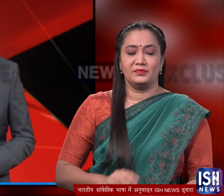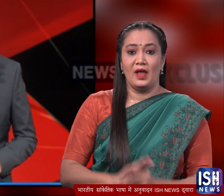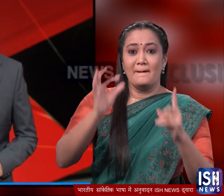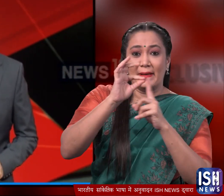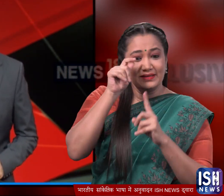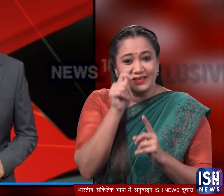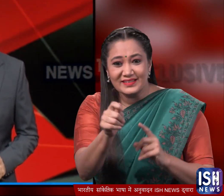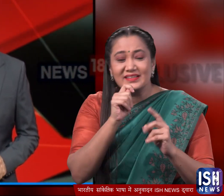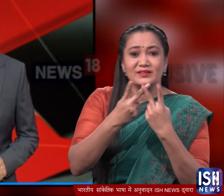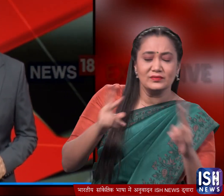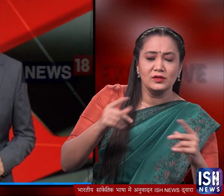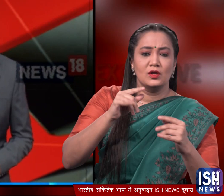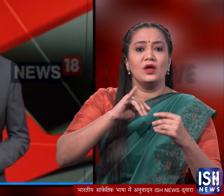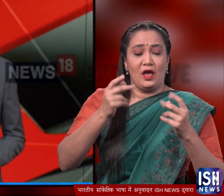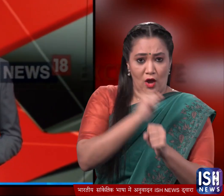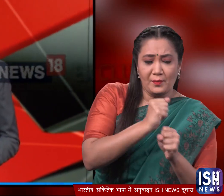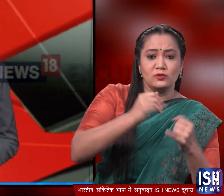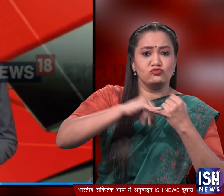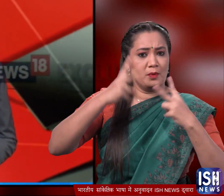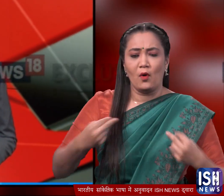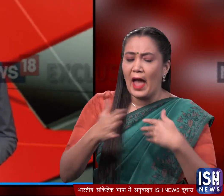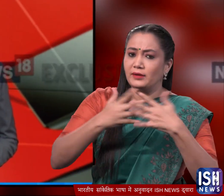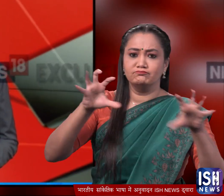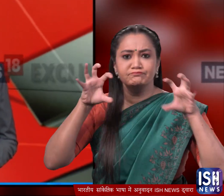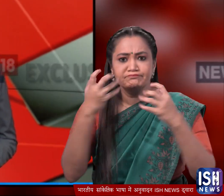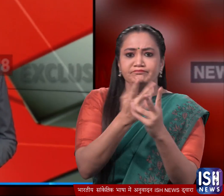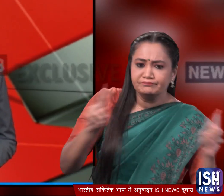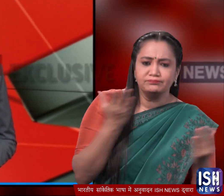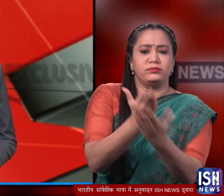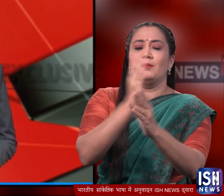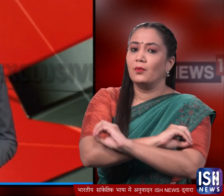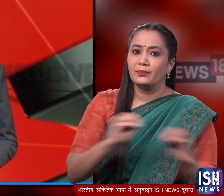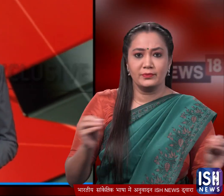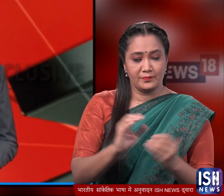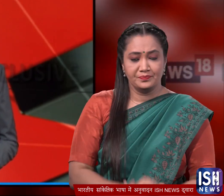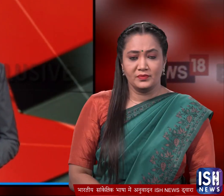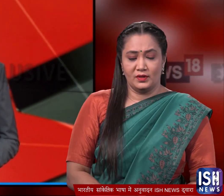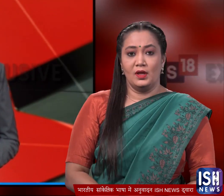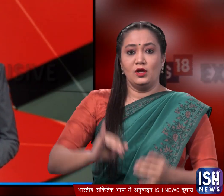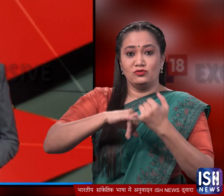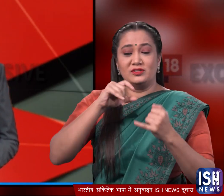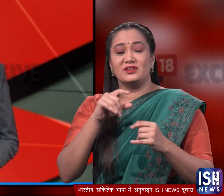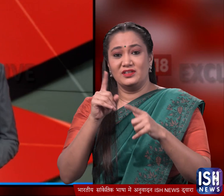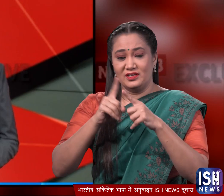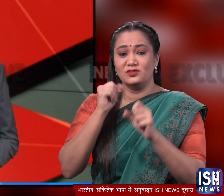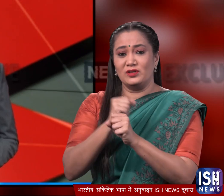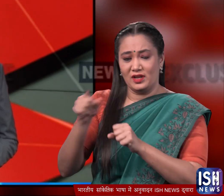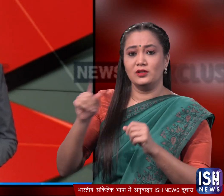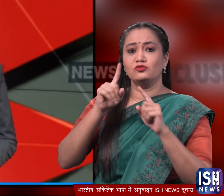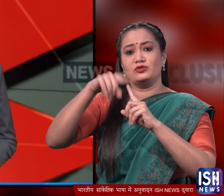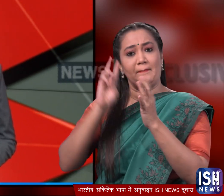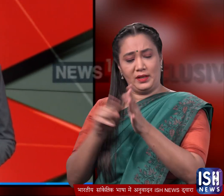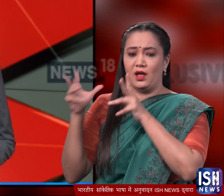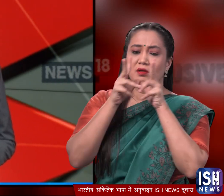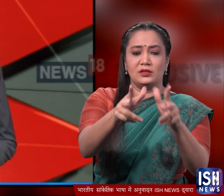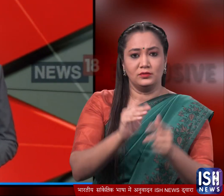जासूसी मामले में सरकार सुप्रीम कोर्ट में कोई हलफनामा नहीं देगी। केंद्र सरकार की तरफ से पेश हुए सॉलिसिटर जनरल तुषार मेहता ने यह बात सुनवाई के दौरान